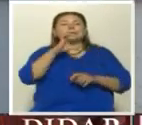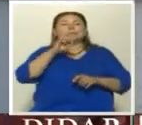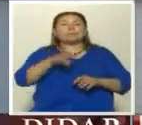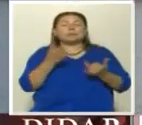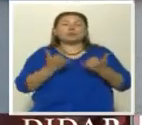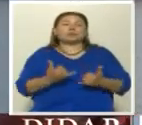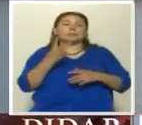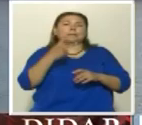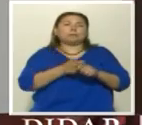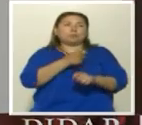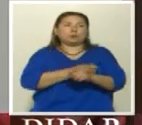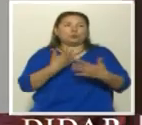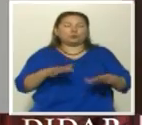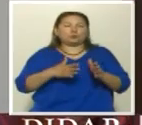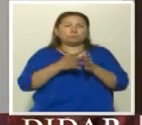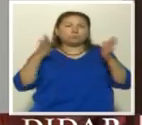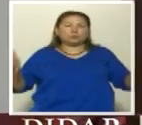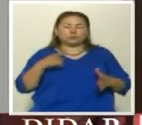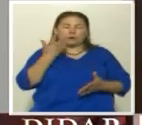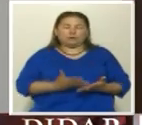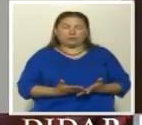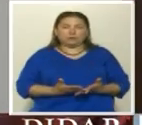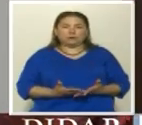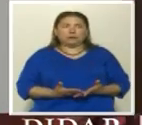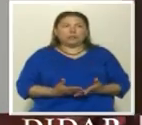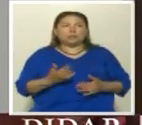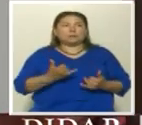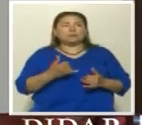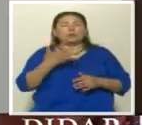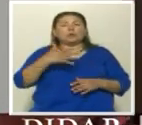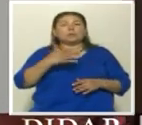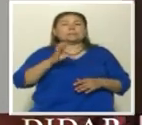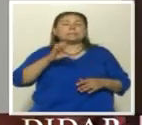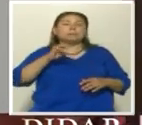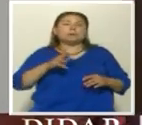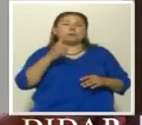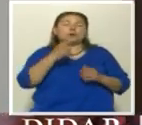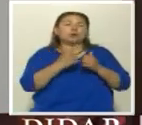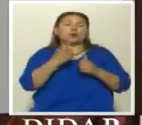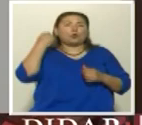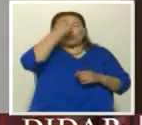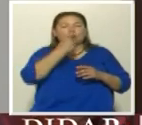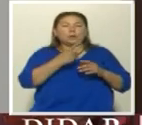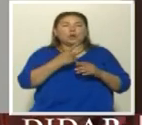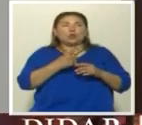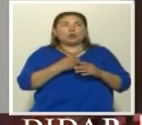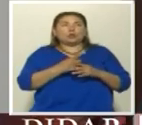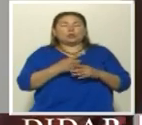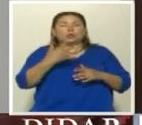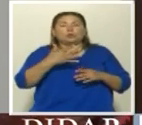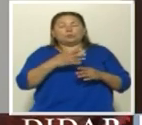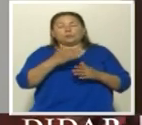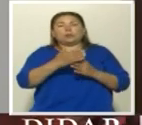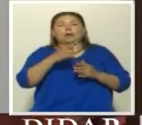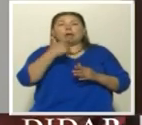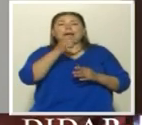қазір 2 метрге жеткен. 76 жылғы деңгейге тек қана 50 сантиметрдей қалды. Бір жылда 33 сантиметр төмендеген жаңа